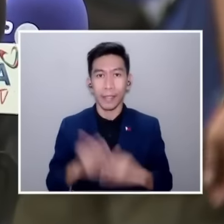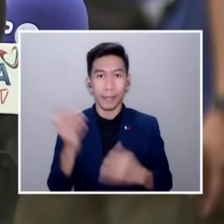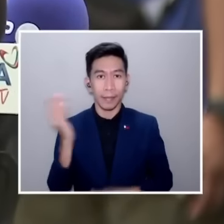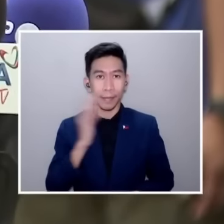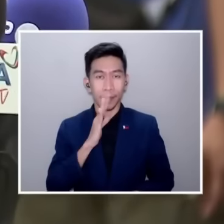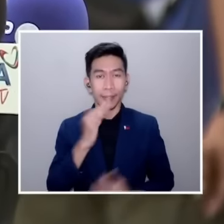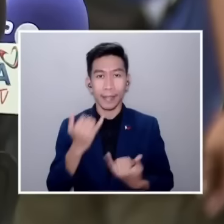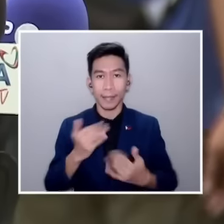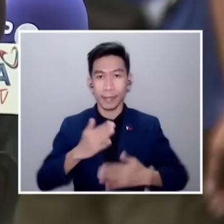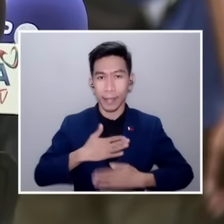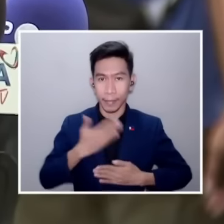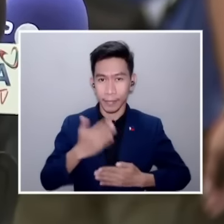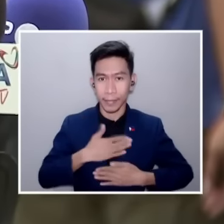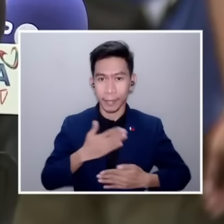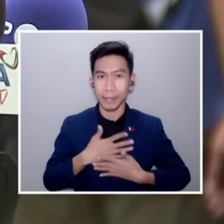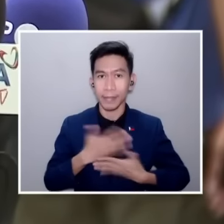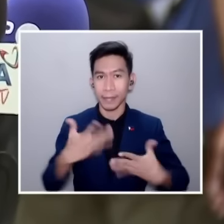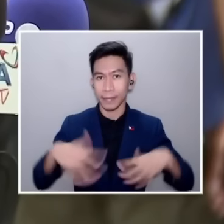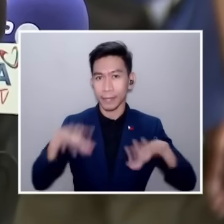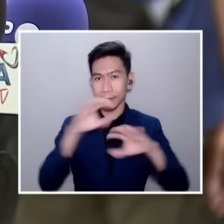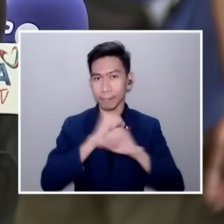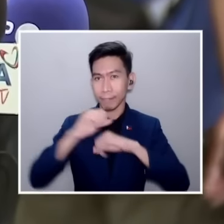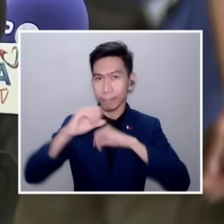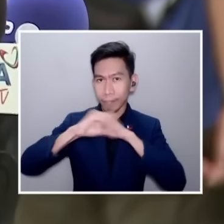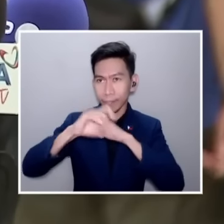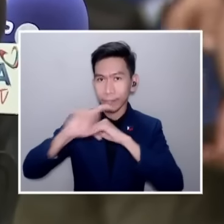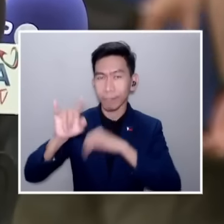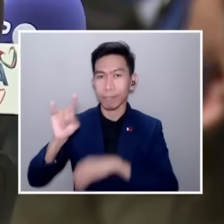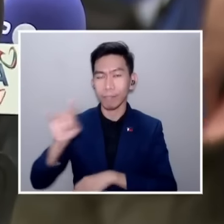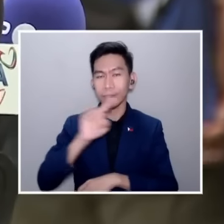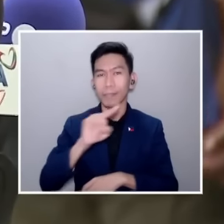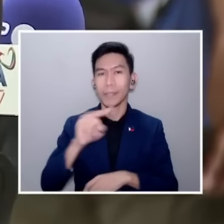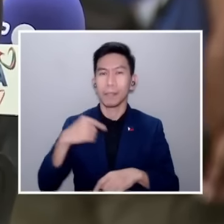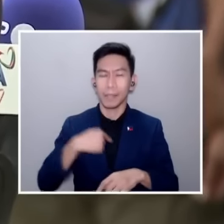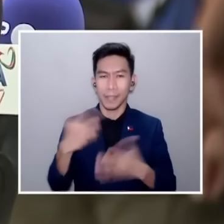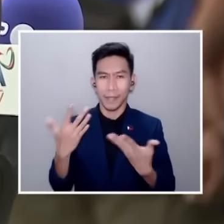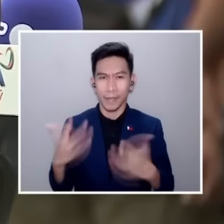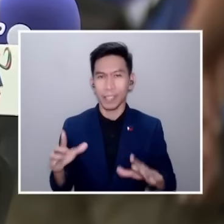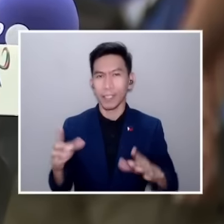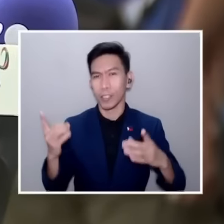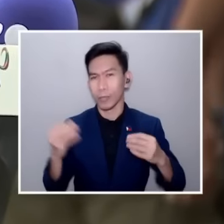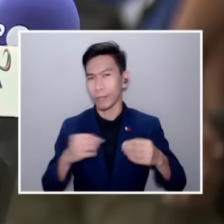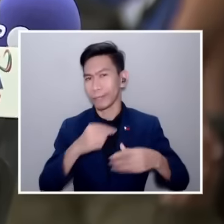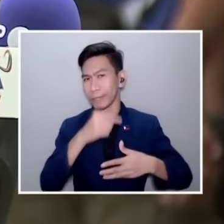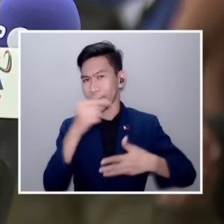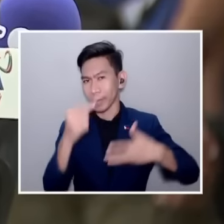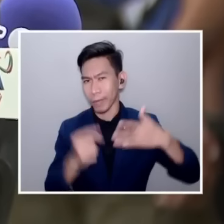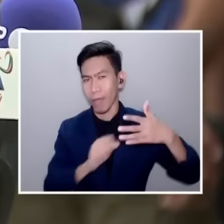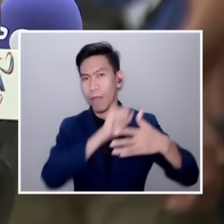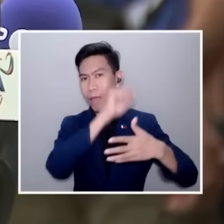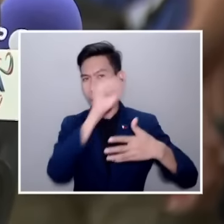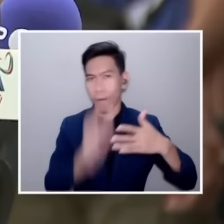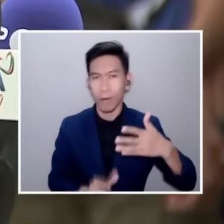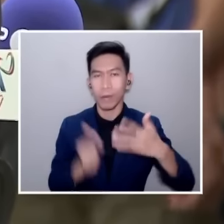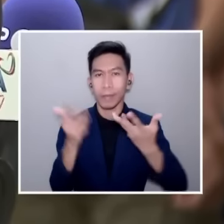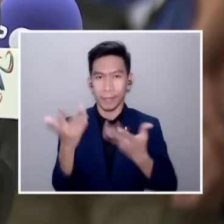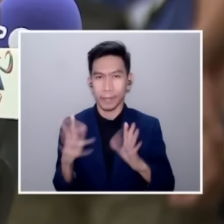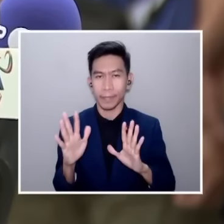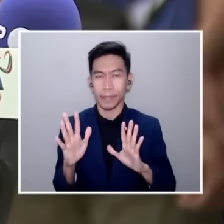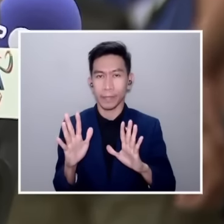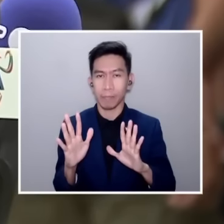na nabigyan ako ng pagkakataon na gawin yung lahat na pwedeng gawin. Na hindi nag-resort